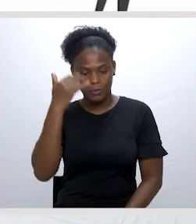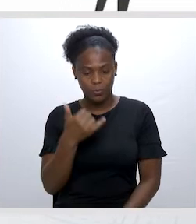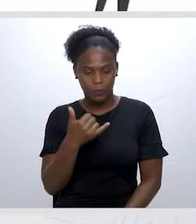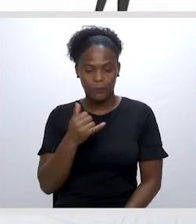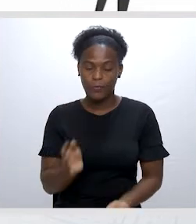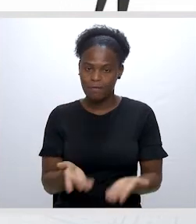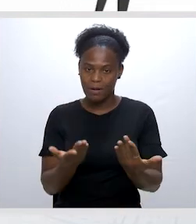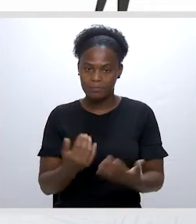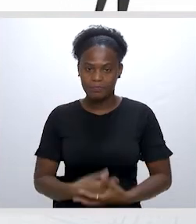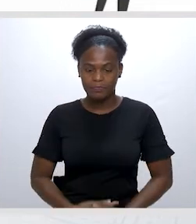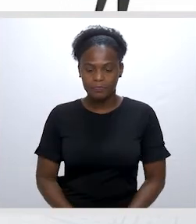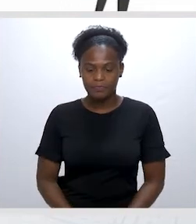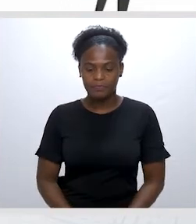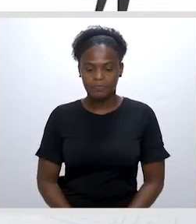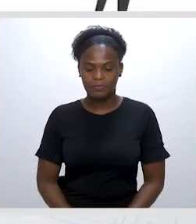va.